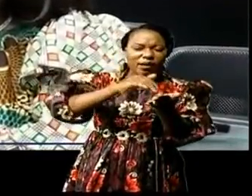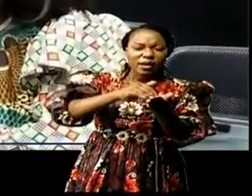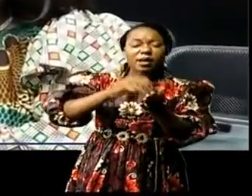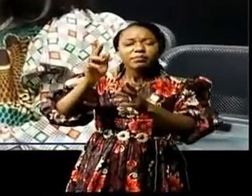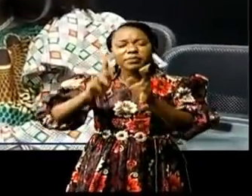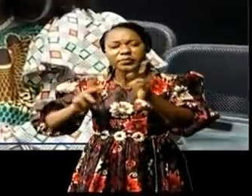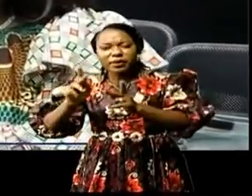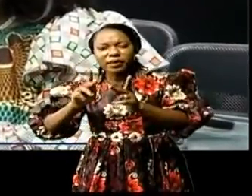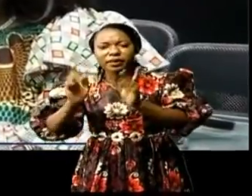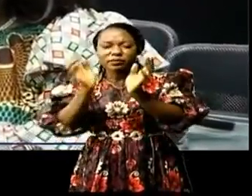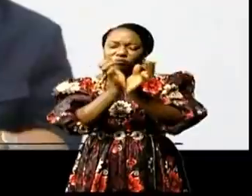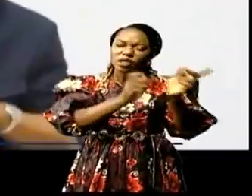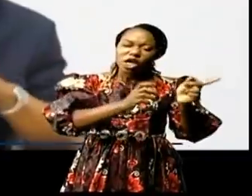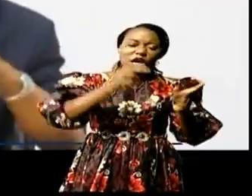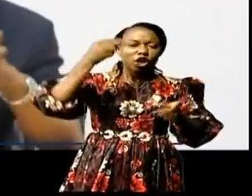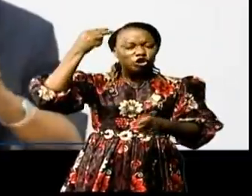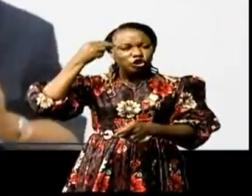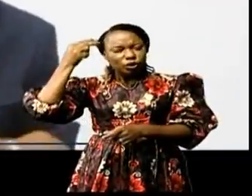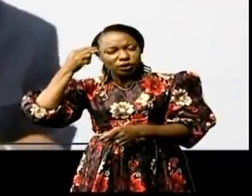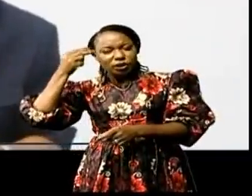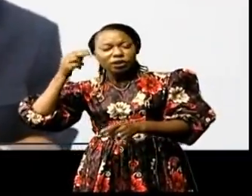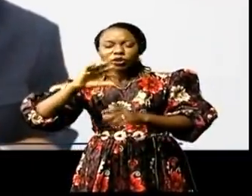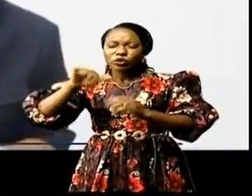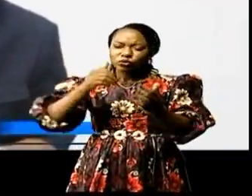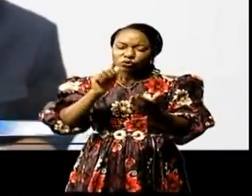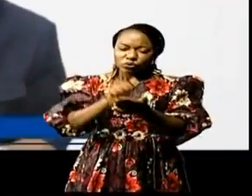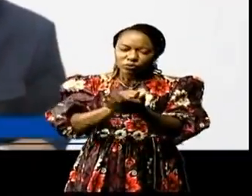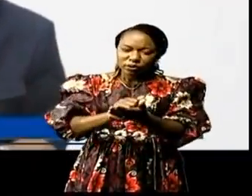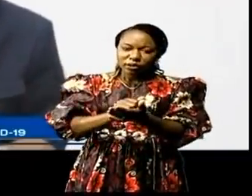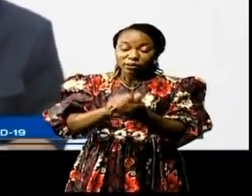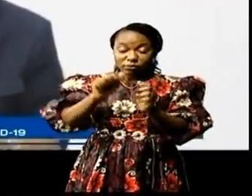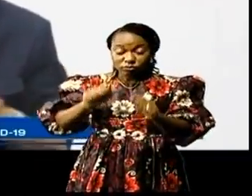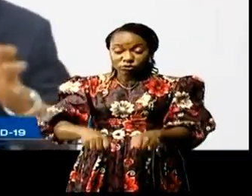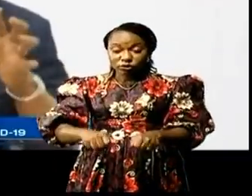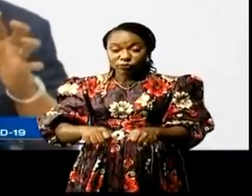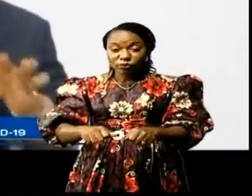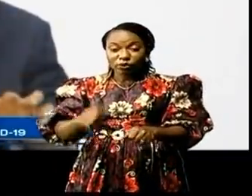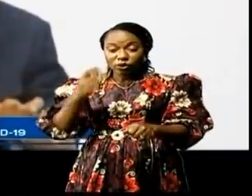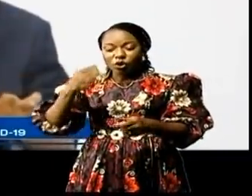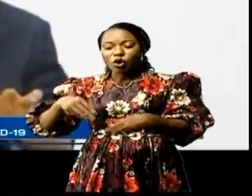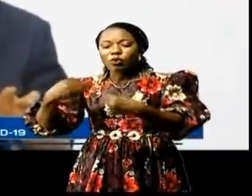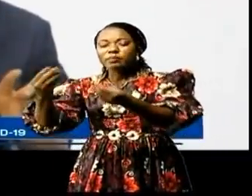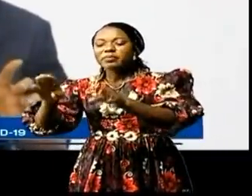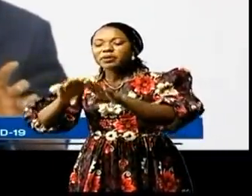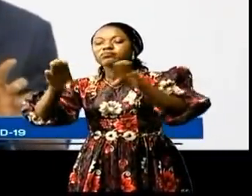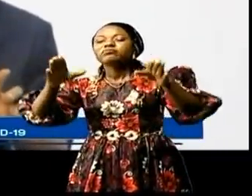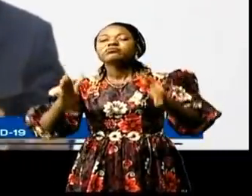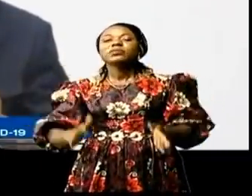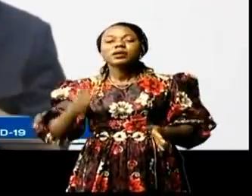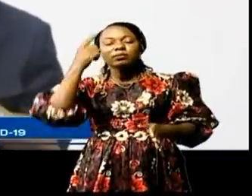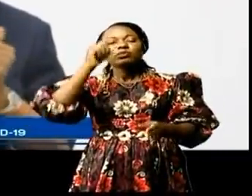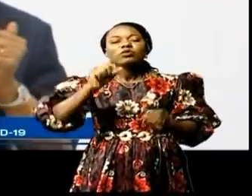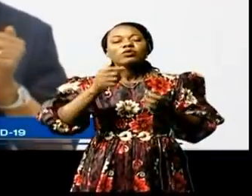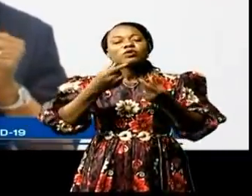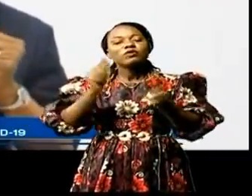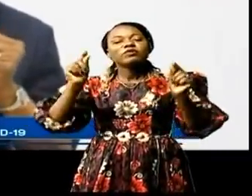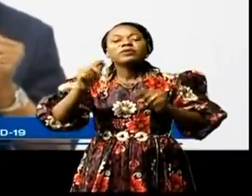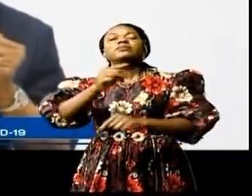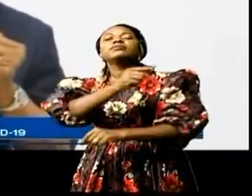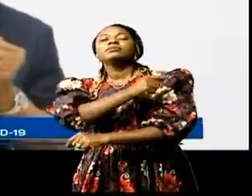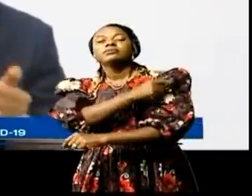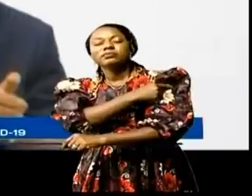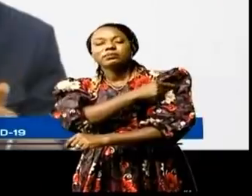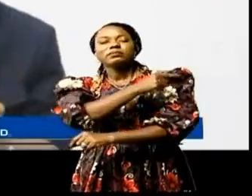la place Sainte-Thérèse, Angili, etc., qu'on mette ces vaccinodromes et